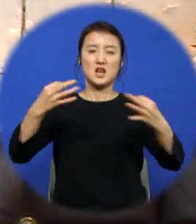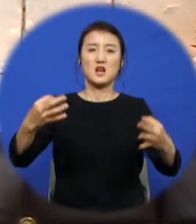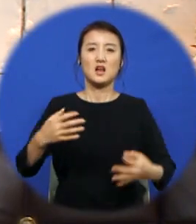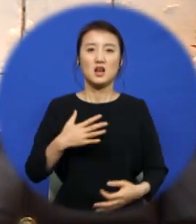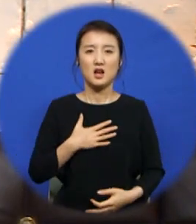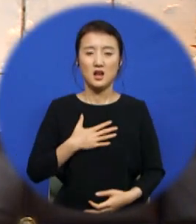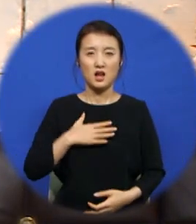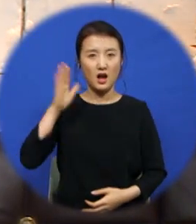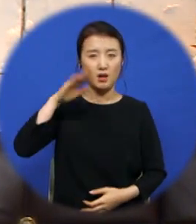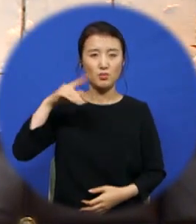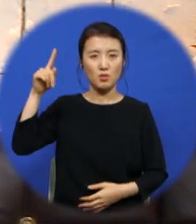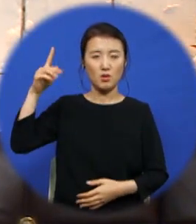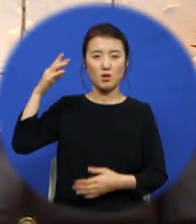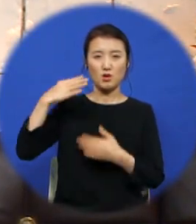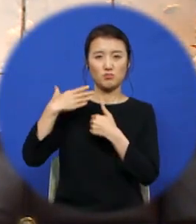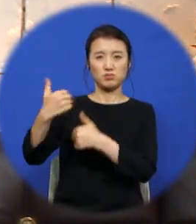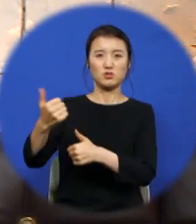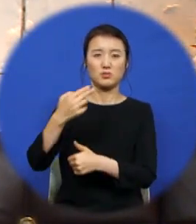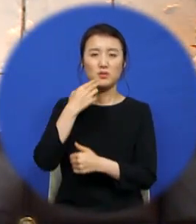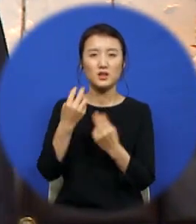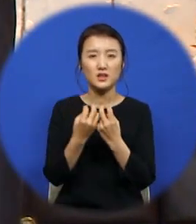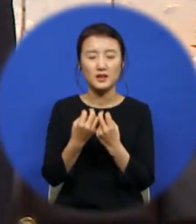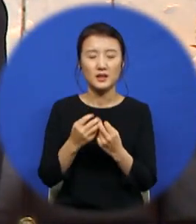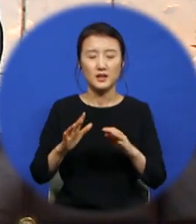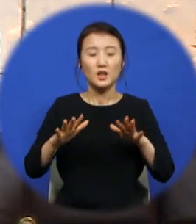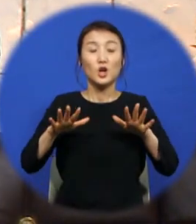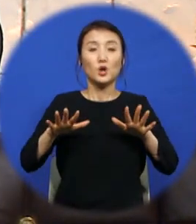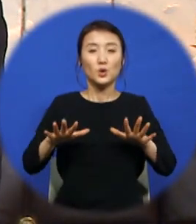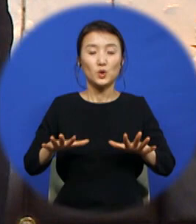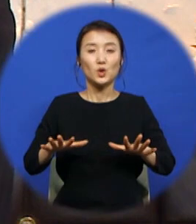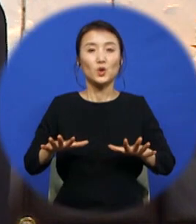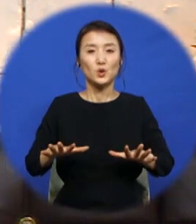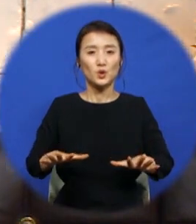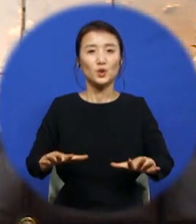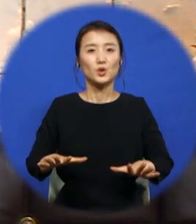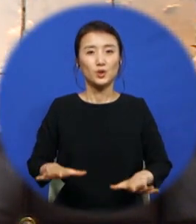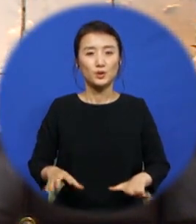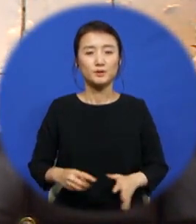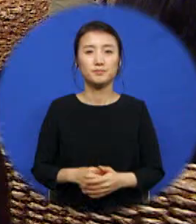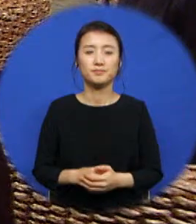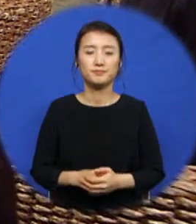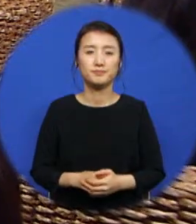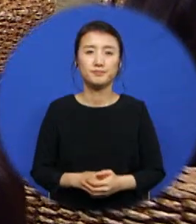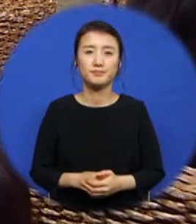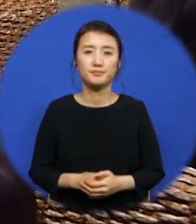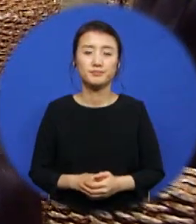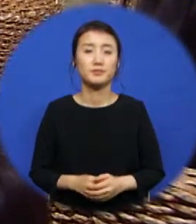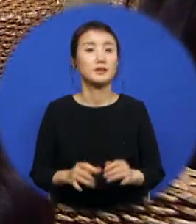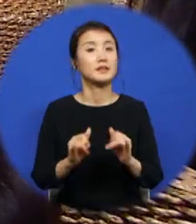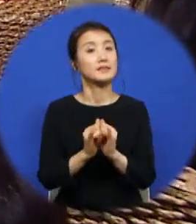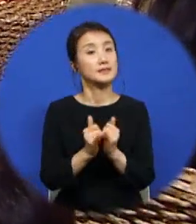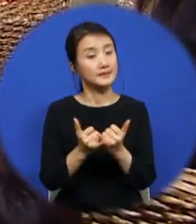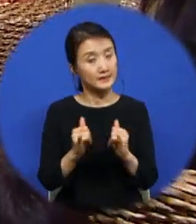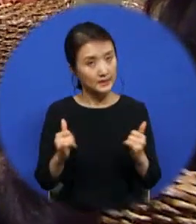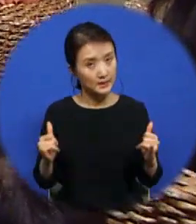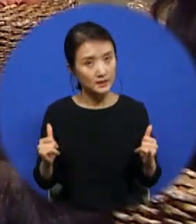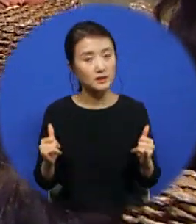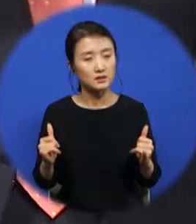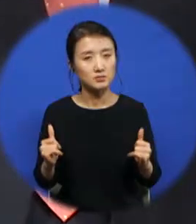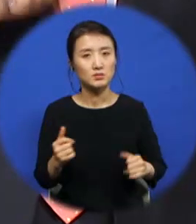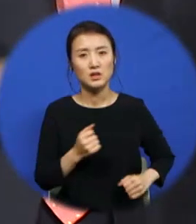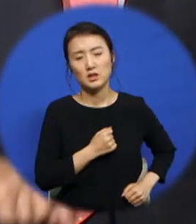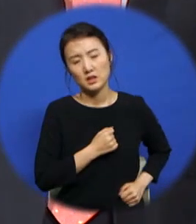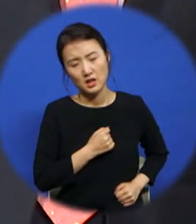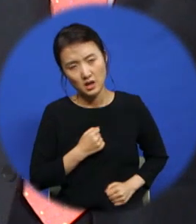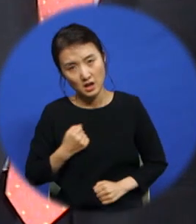나오지 말라고 할까 테 아 저도 정치적 해야 되겠습니다 여러분 사람은 게으름과 무료함 때문에 죽는다